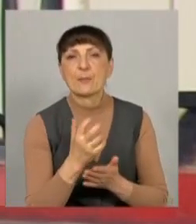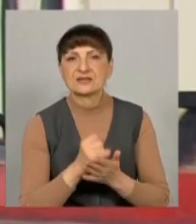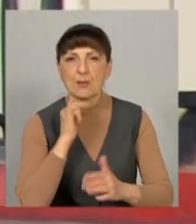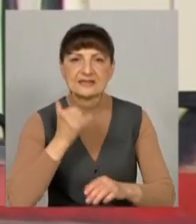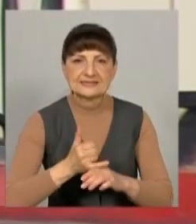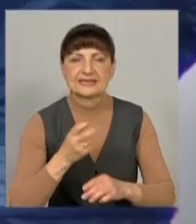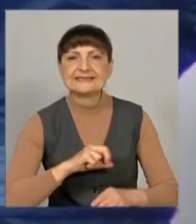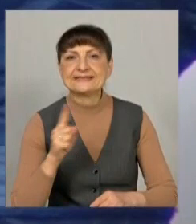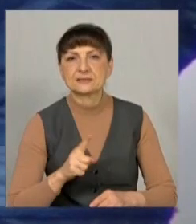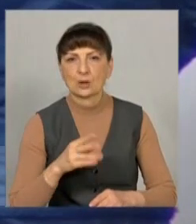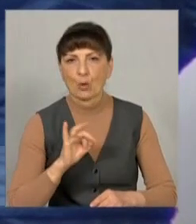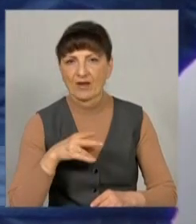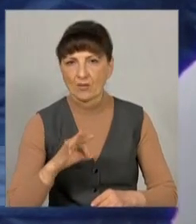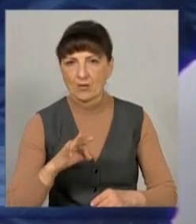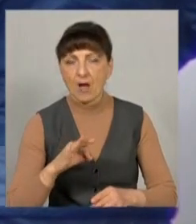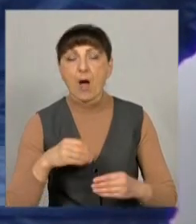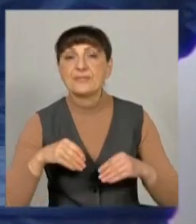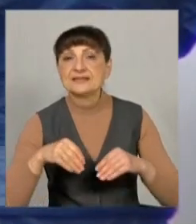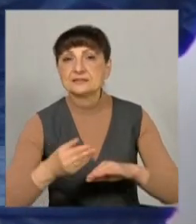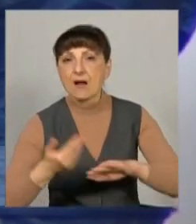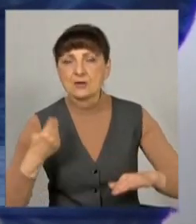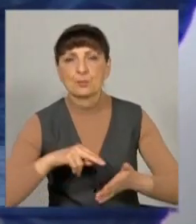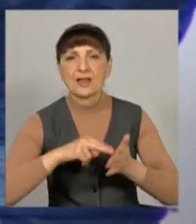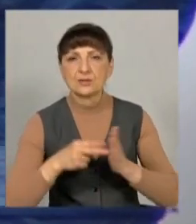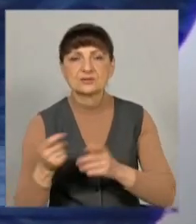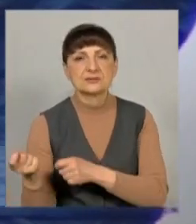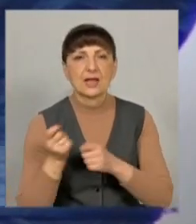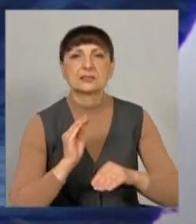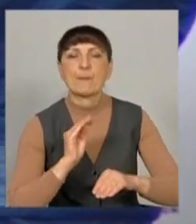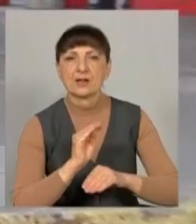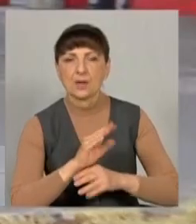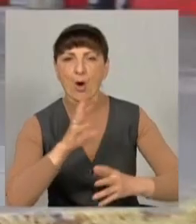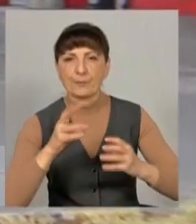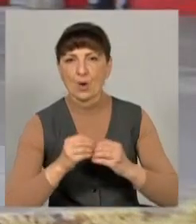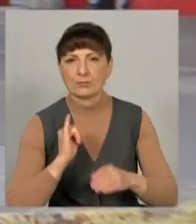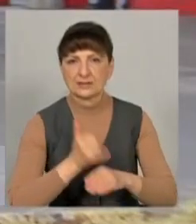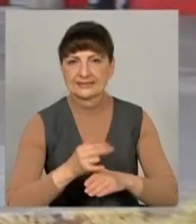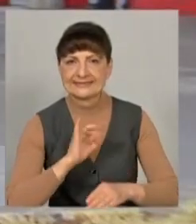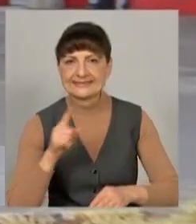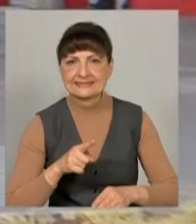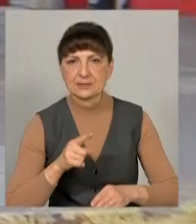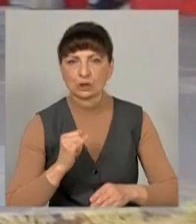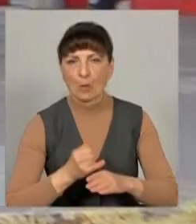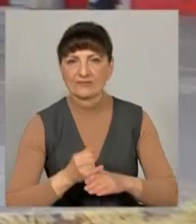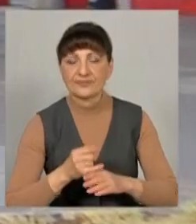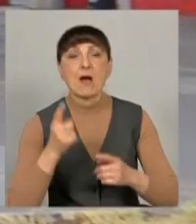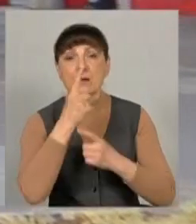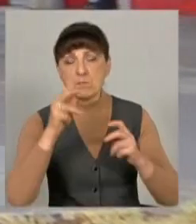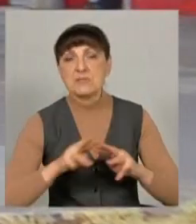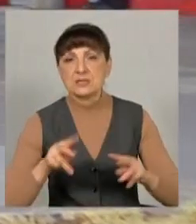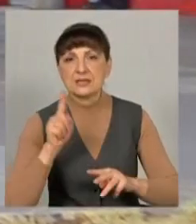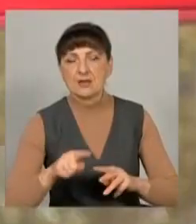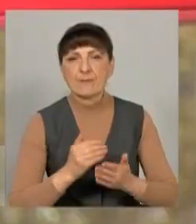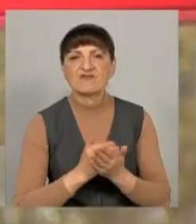бензина и дистоплива. А перед посевным сезоном планируется импортировать дополнительный объем горючего. Прокомментировал министр и вопрос